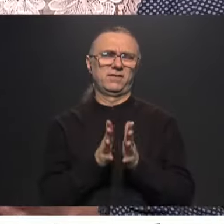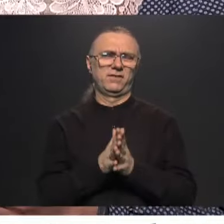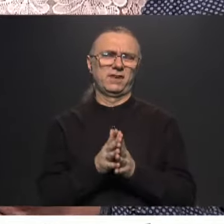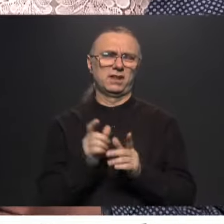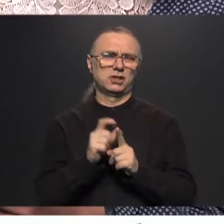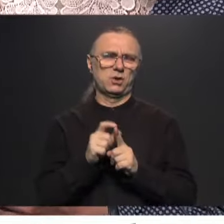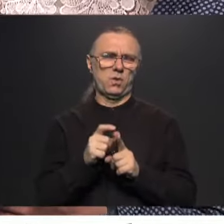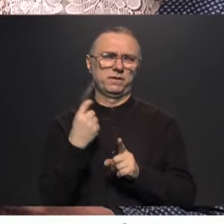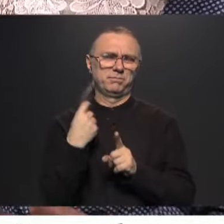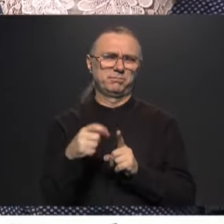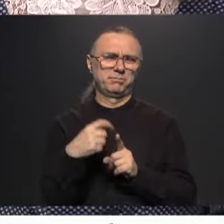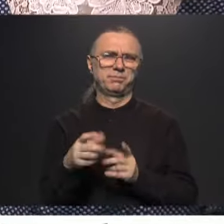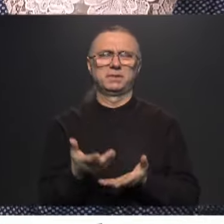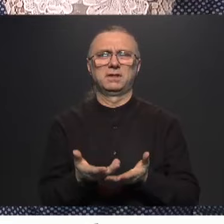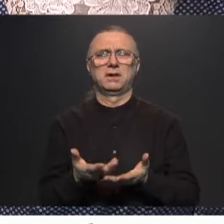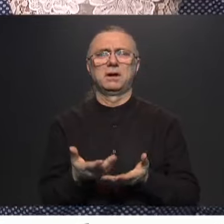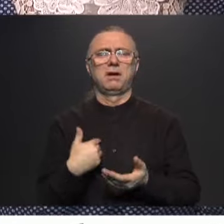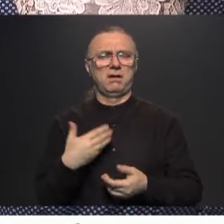Сейчас такого нет.